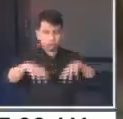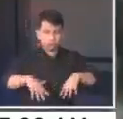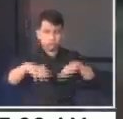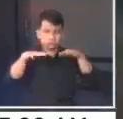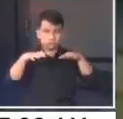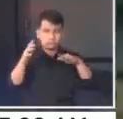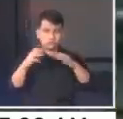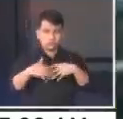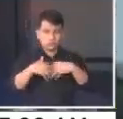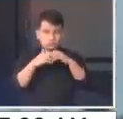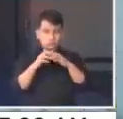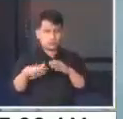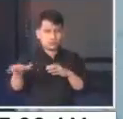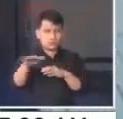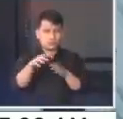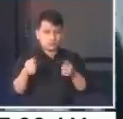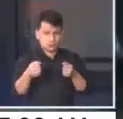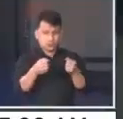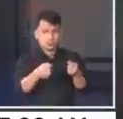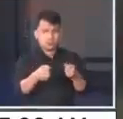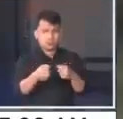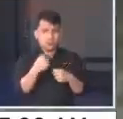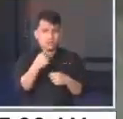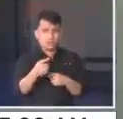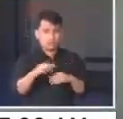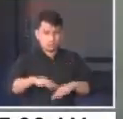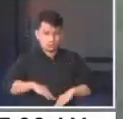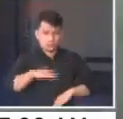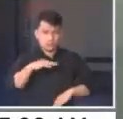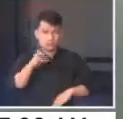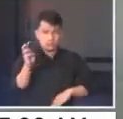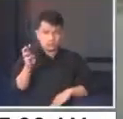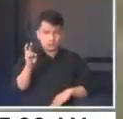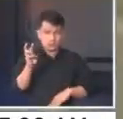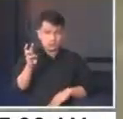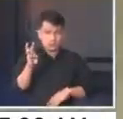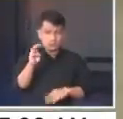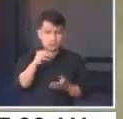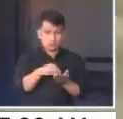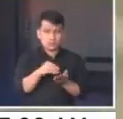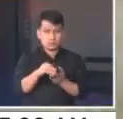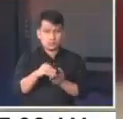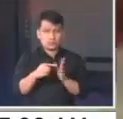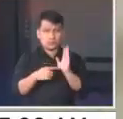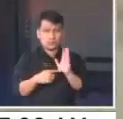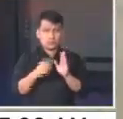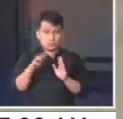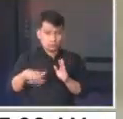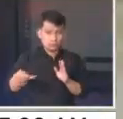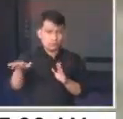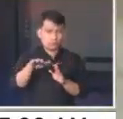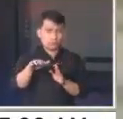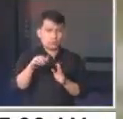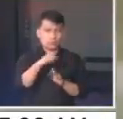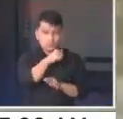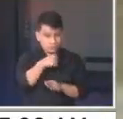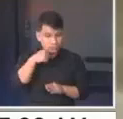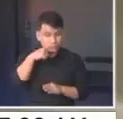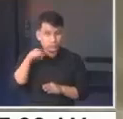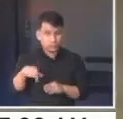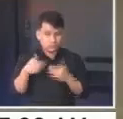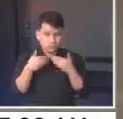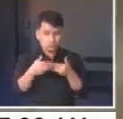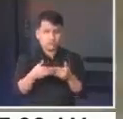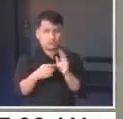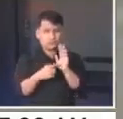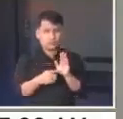sa infrastruktura at kalsada. Umaabot na halos sa 16 million pesos ang pinsala sa agrikultura.